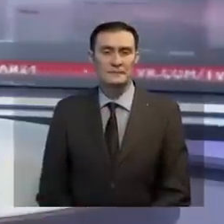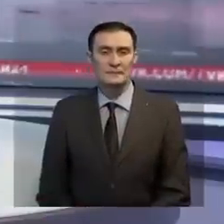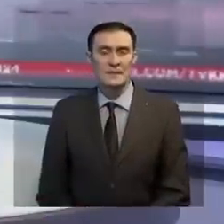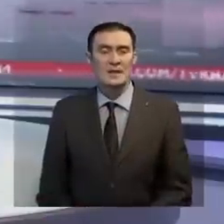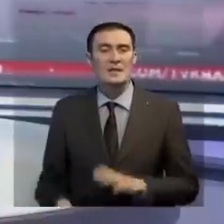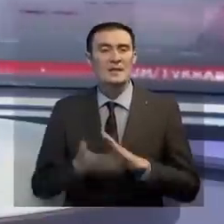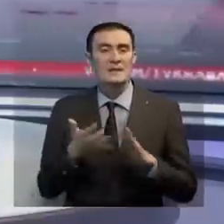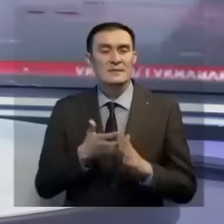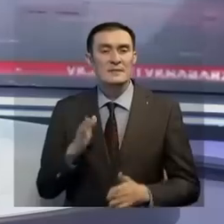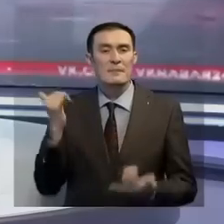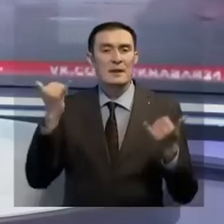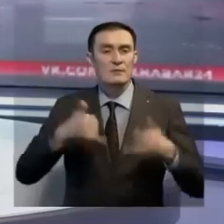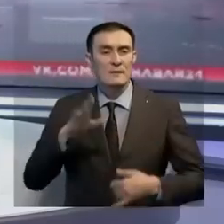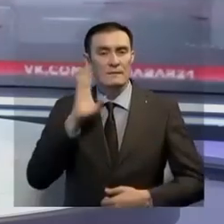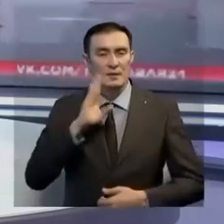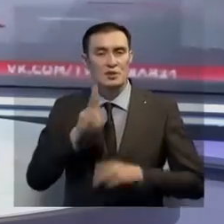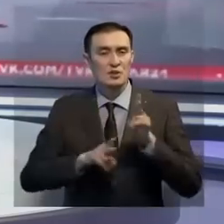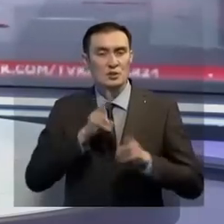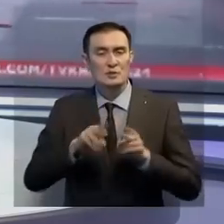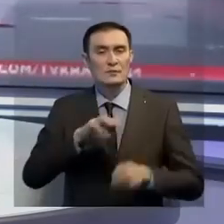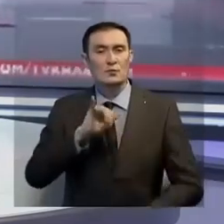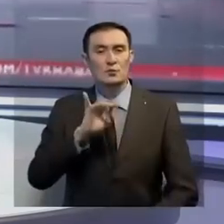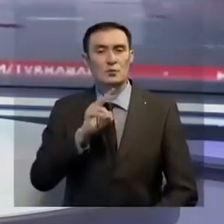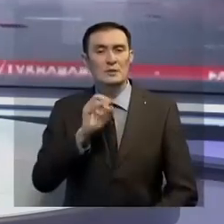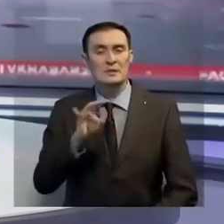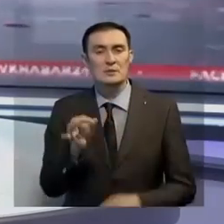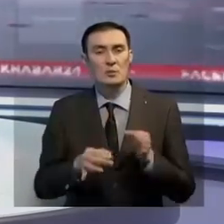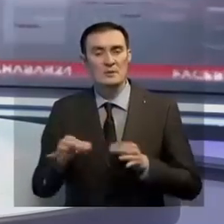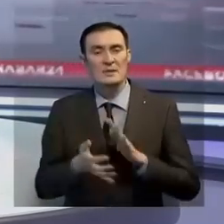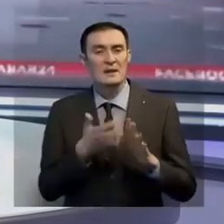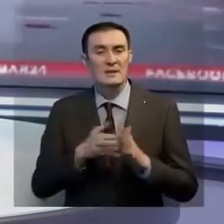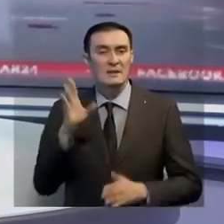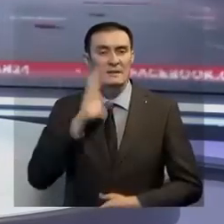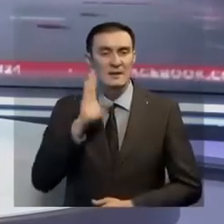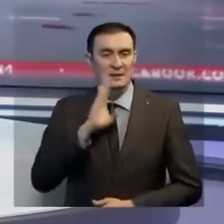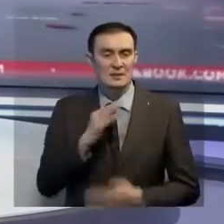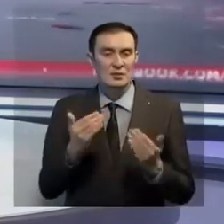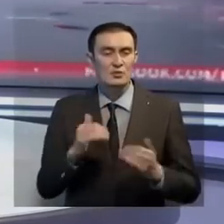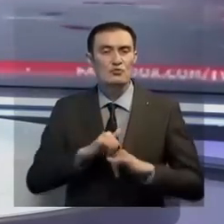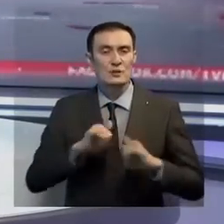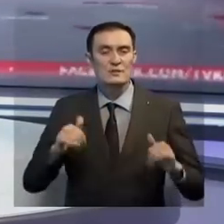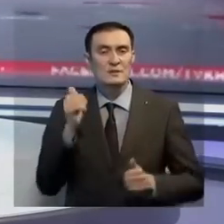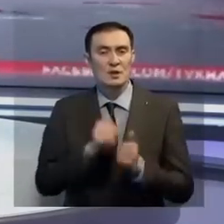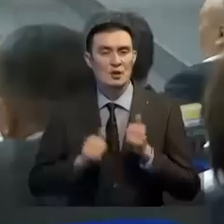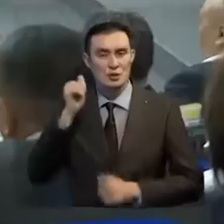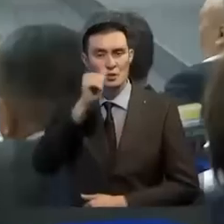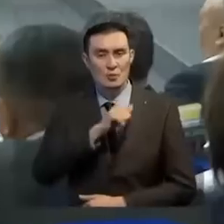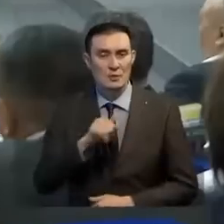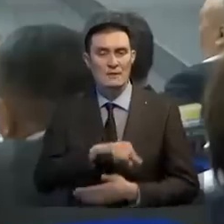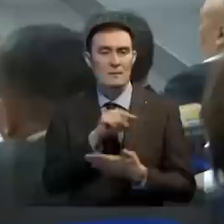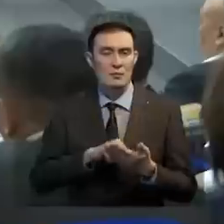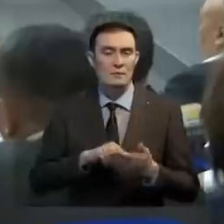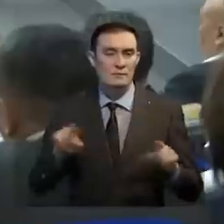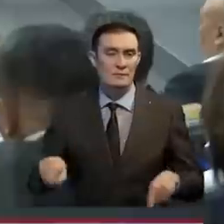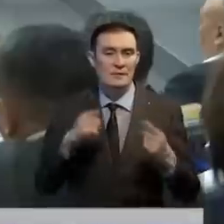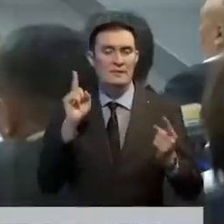На дефицит поливной воды жалуются фермеры Туркестанской области. По их словам, проблема нехватки водных ресурсов нарастает с каждым годом. Этот